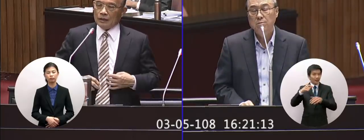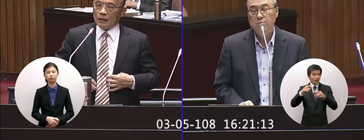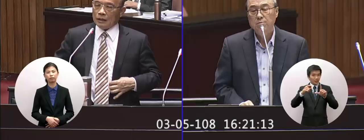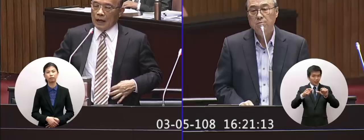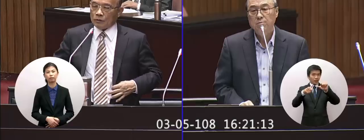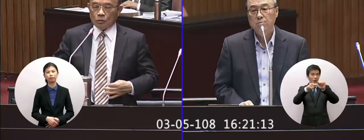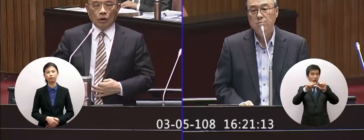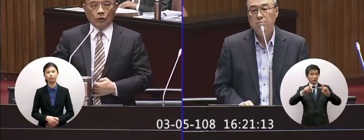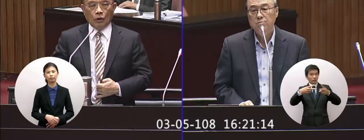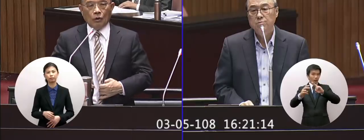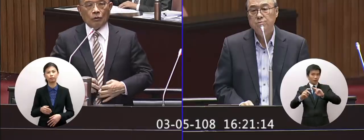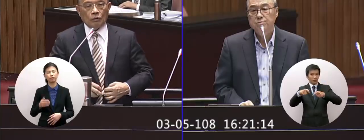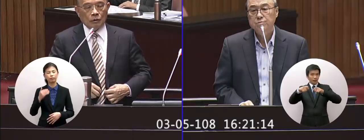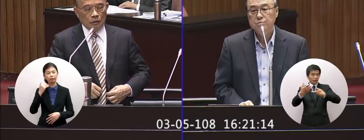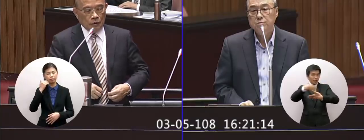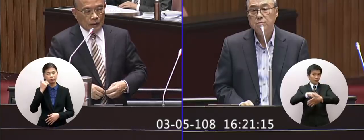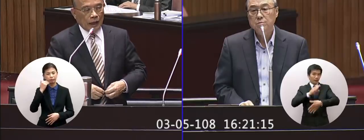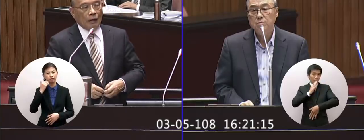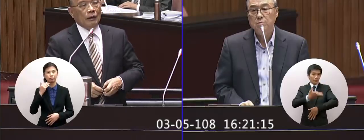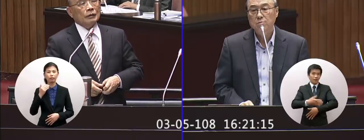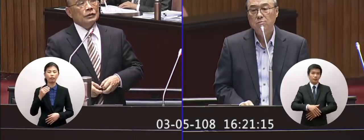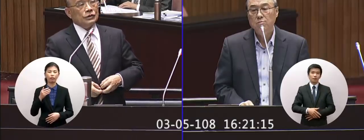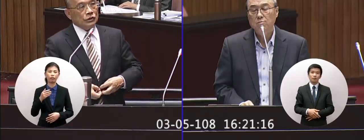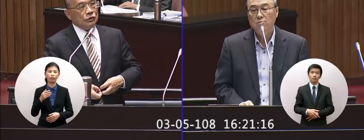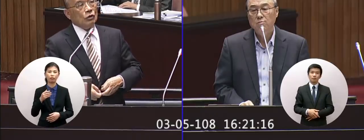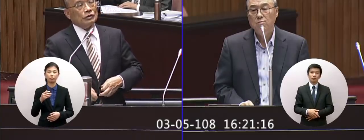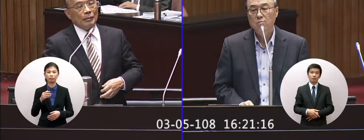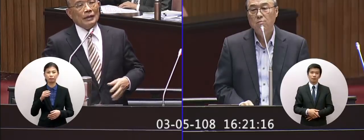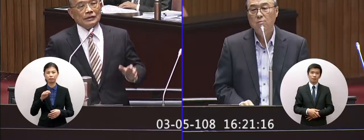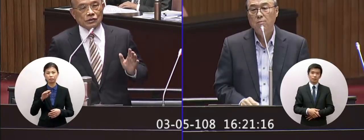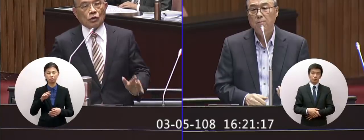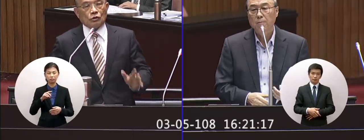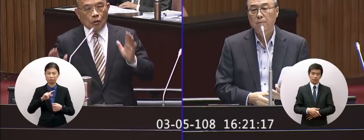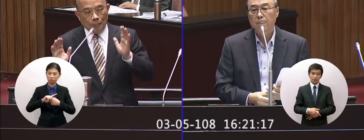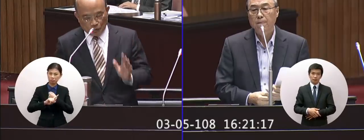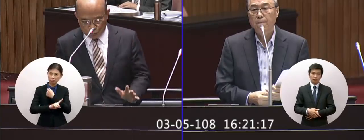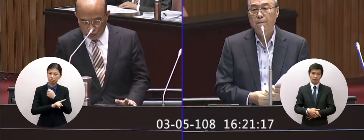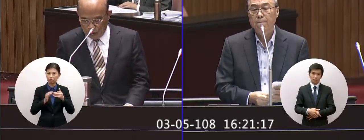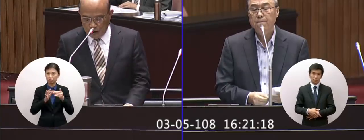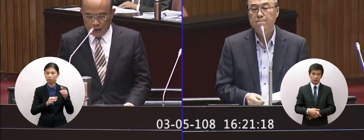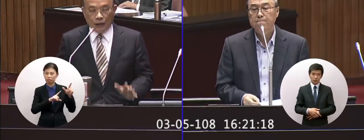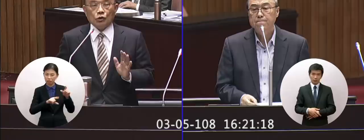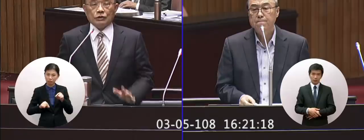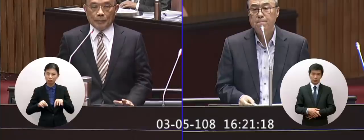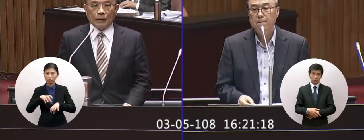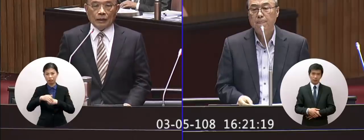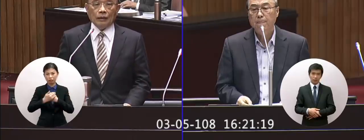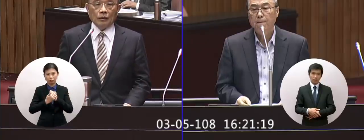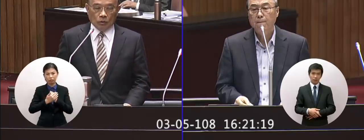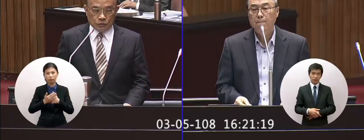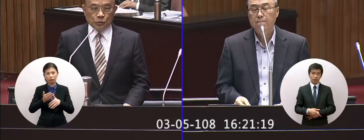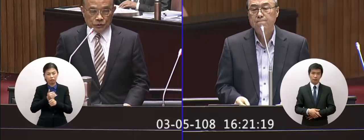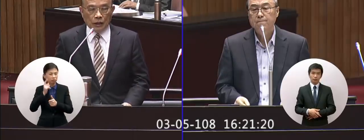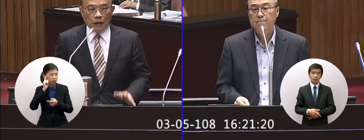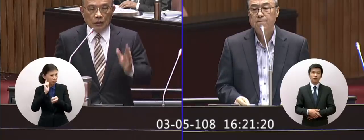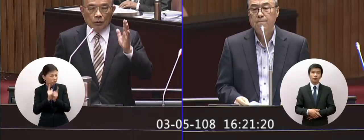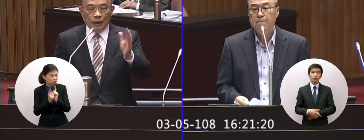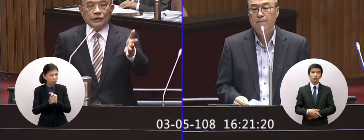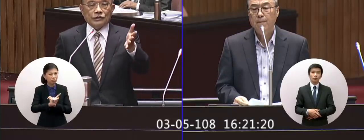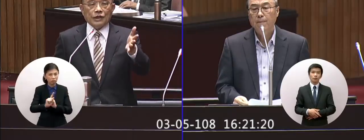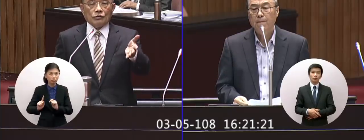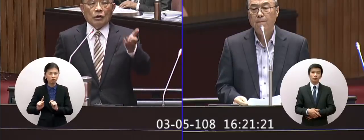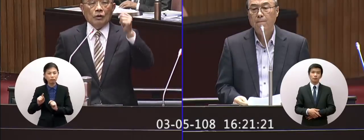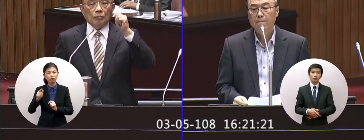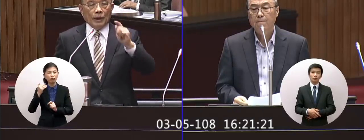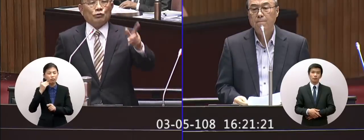这个应该如果有应该启动怎么样机制或者环保署应该做怎么样的，我觉得